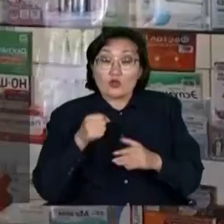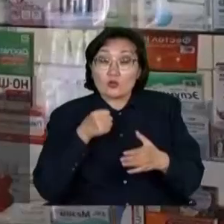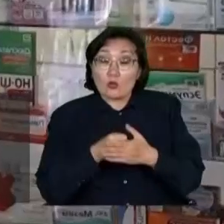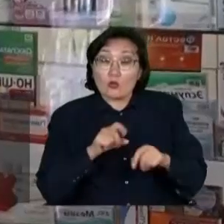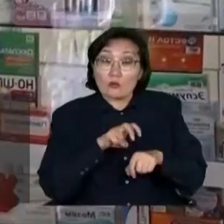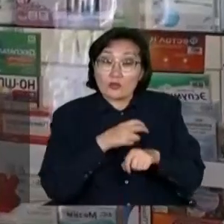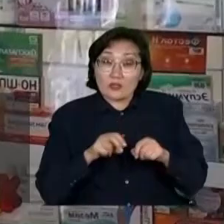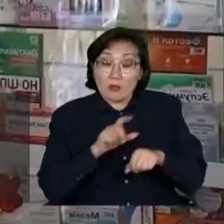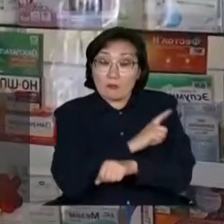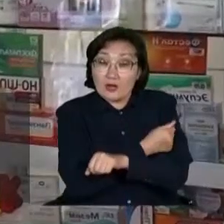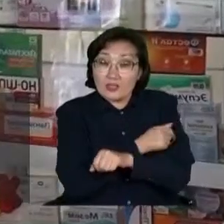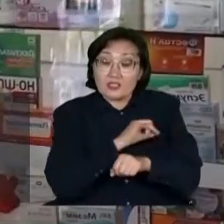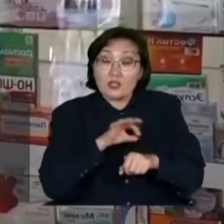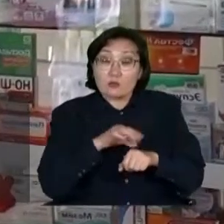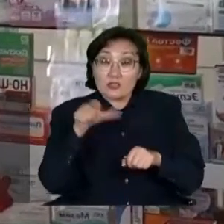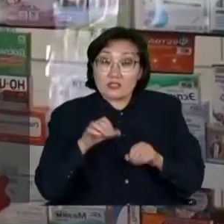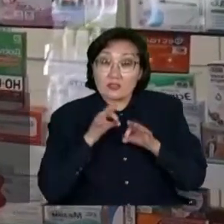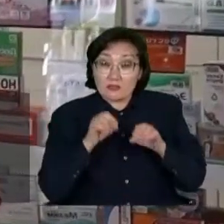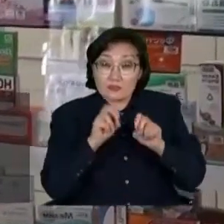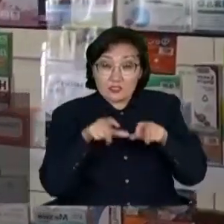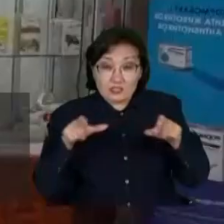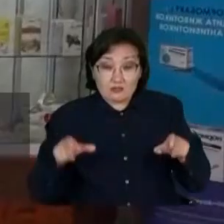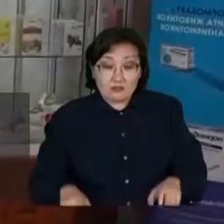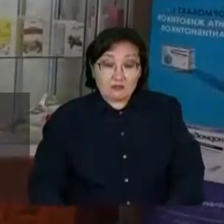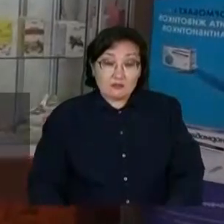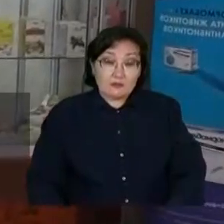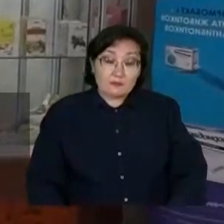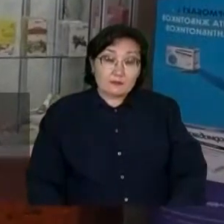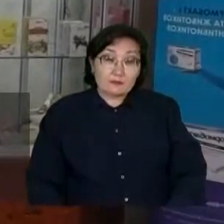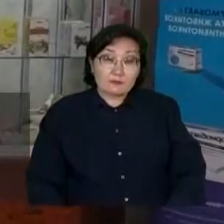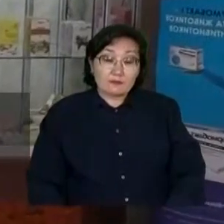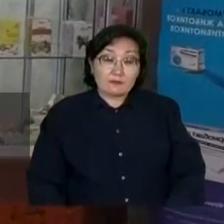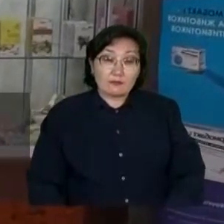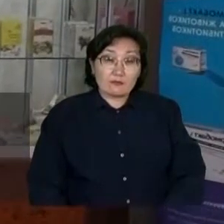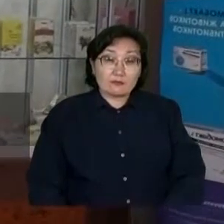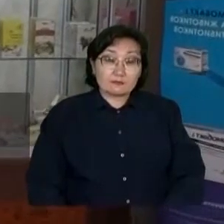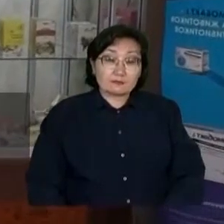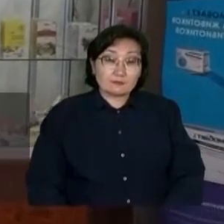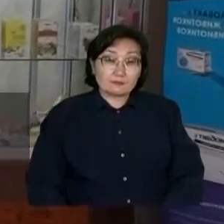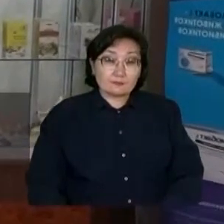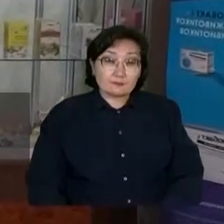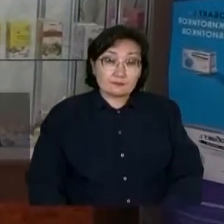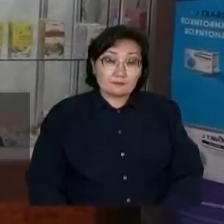аптек, больниц и пациентов, отмечают специалисты. Нургуль Алина, Асар Ербулан, телеканал Алматы, Североказахстанской области.